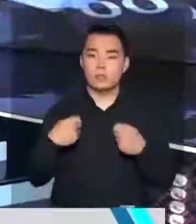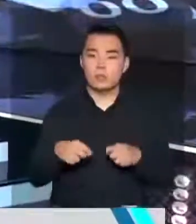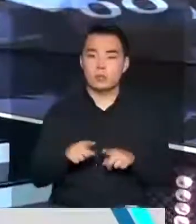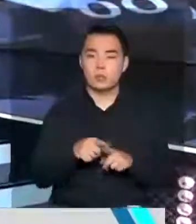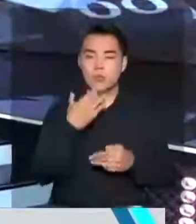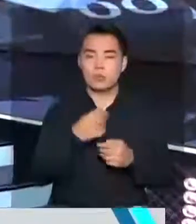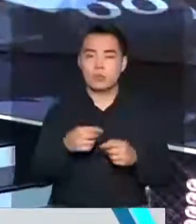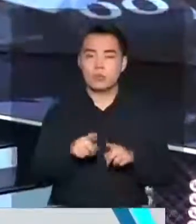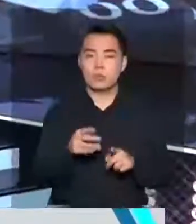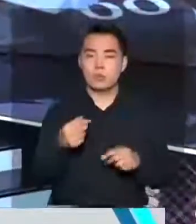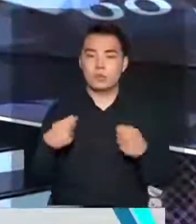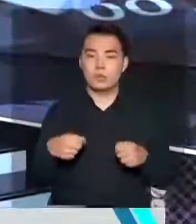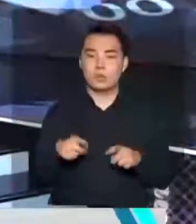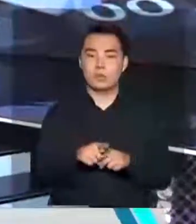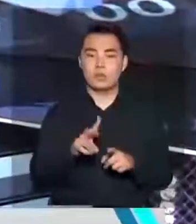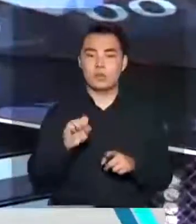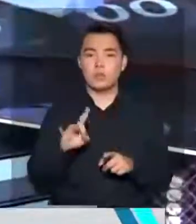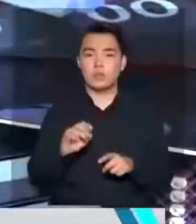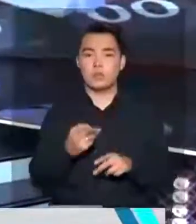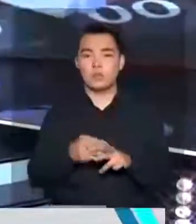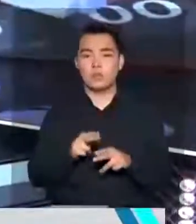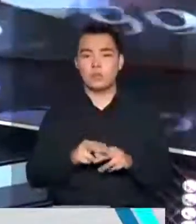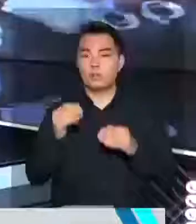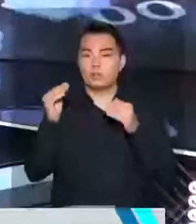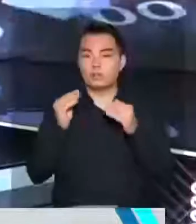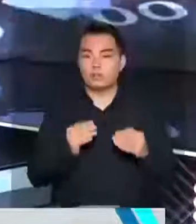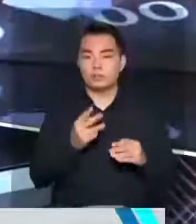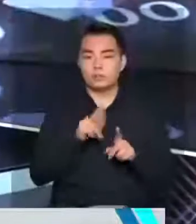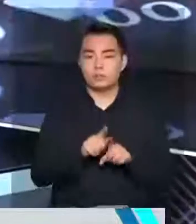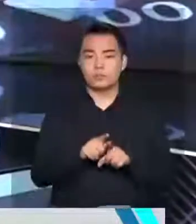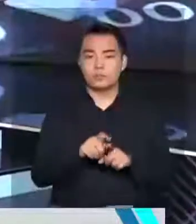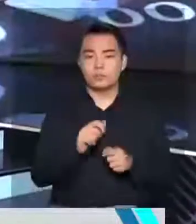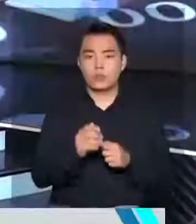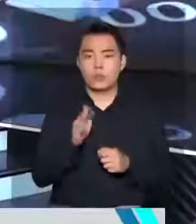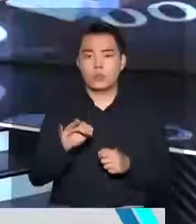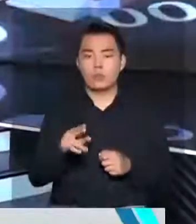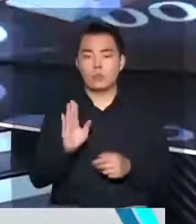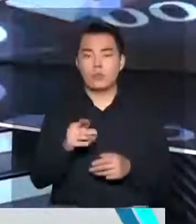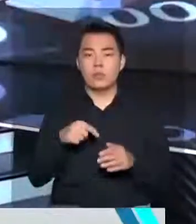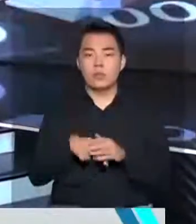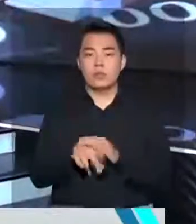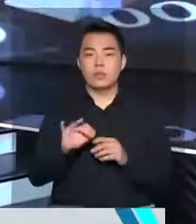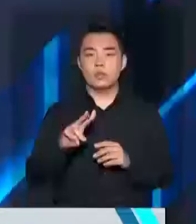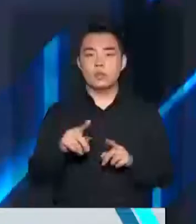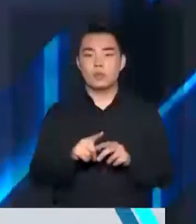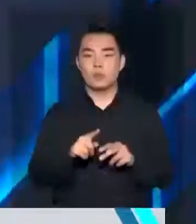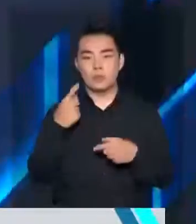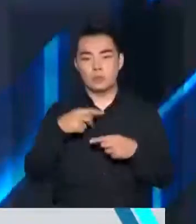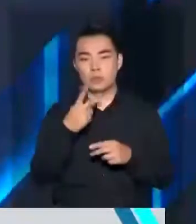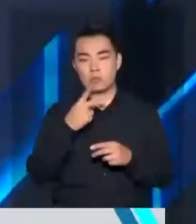Яғни нарыққа, халыққа қол жетімді жағдай жасатудың мақсатында осындай тетіктер пайдаланады. Енді инфрақұрылымға келетін болсақ, қазіргі